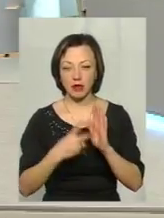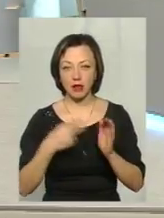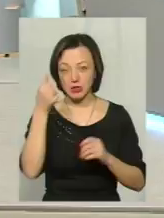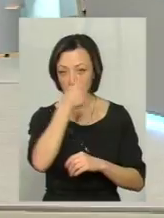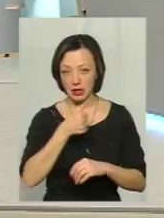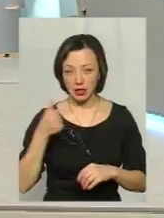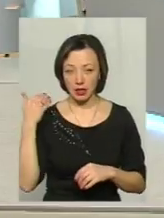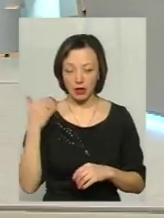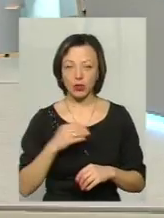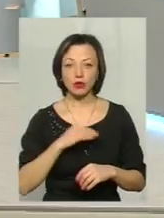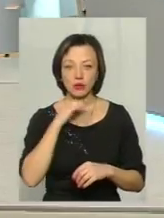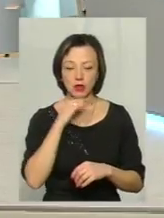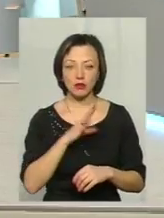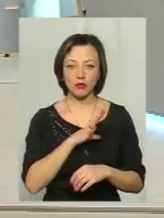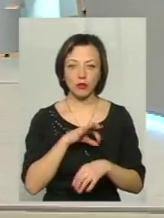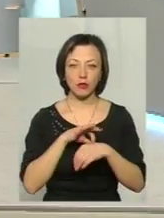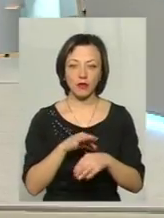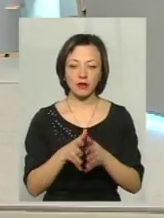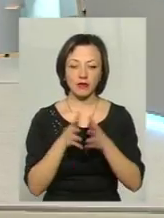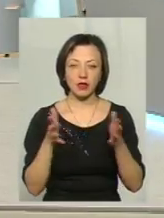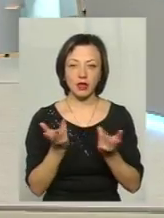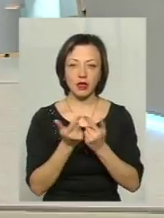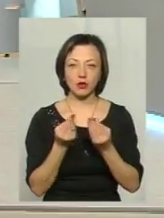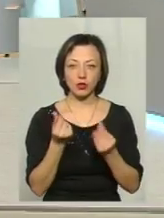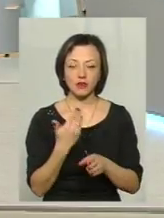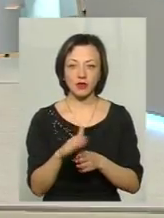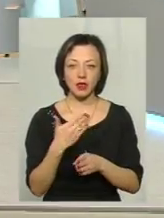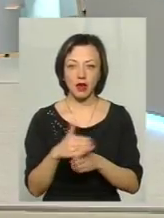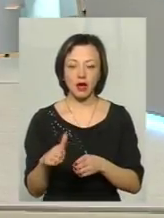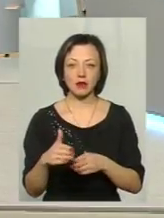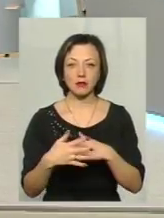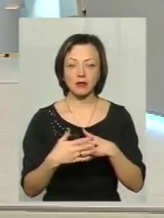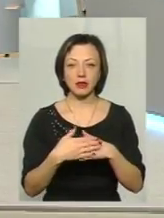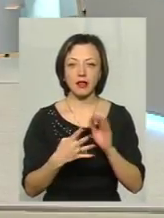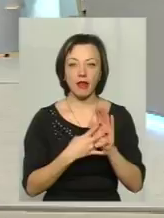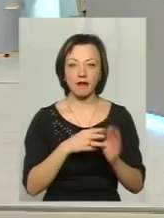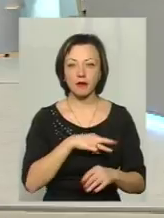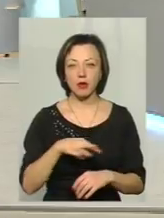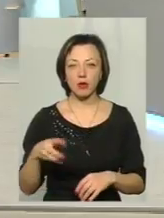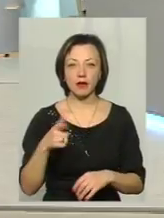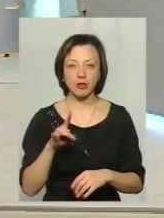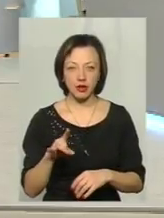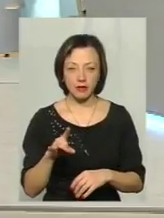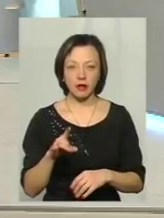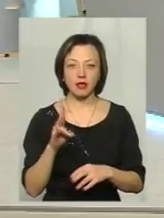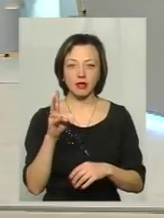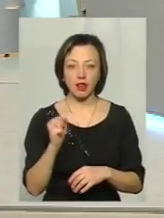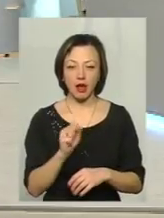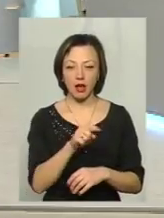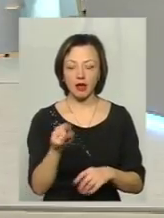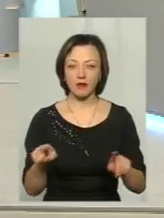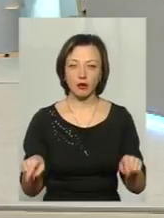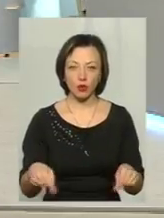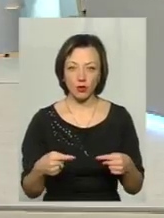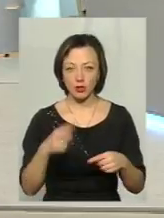рік достатньо велика кількість коштів виділяється, це близько 9 мільйонів гривень. От. На їх